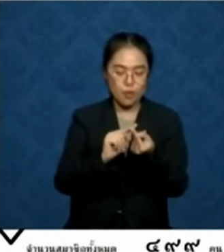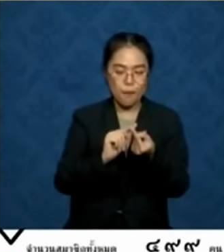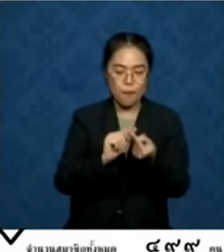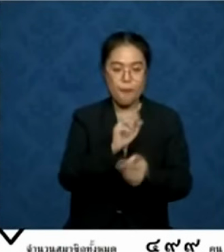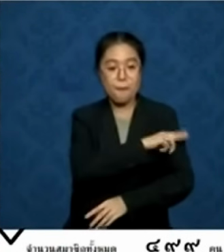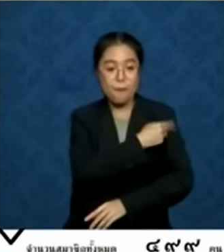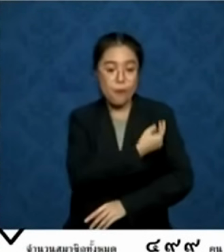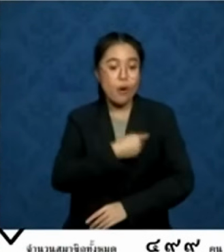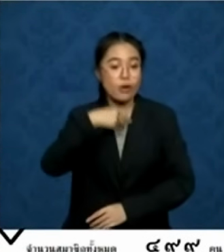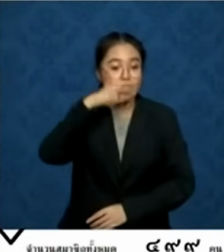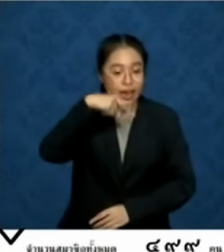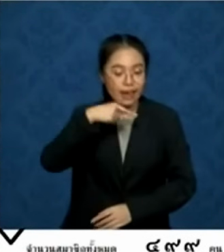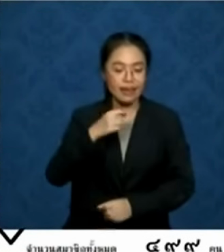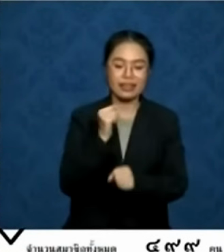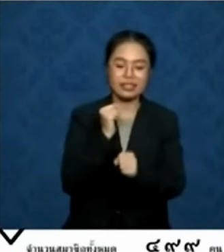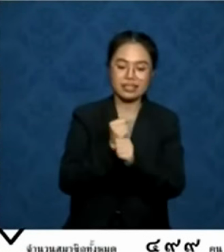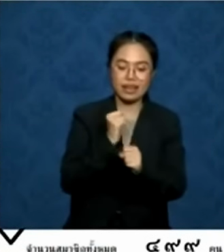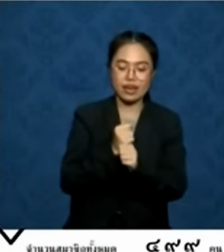และสมุนไพร